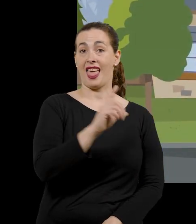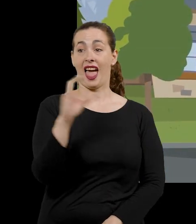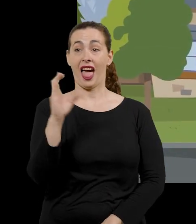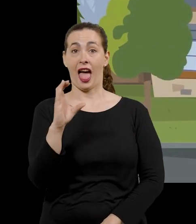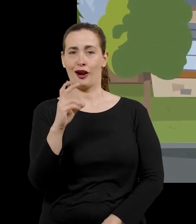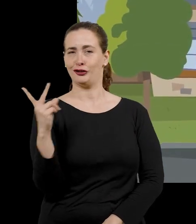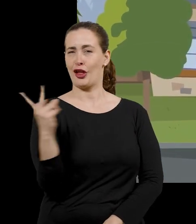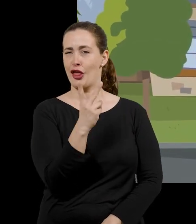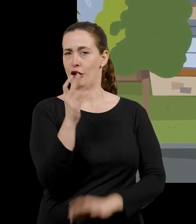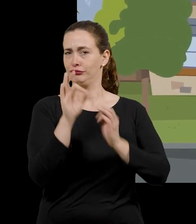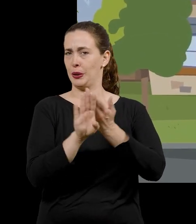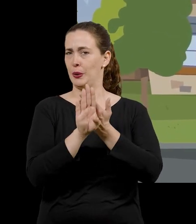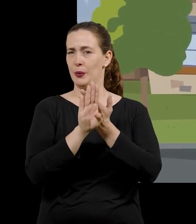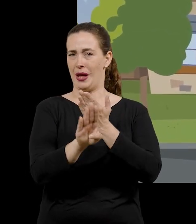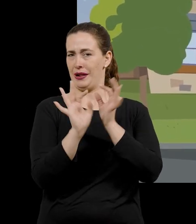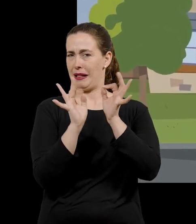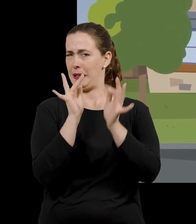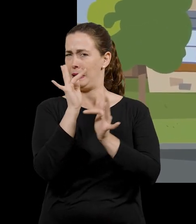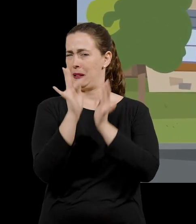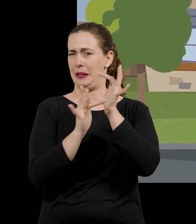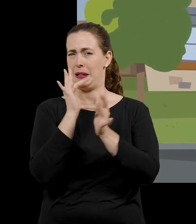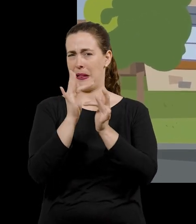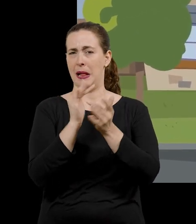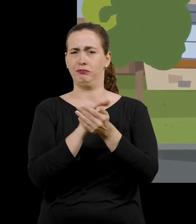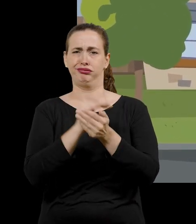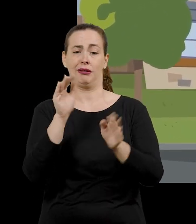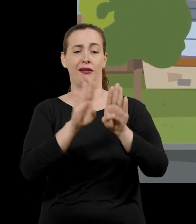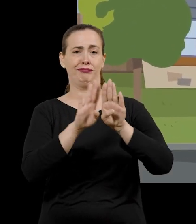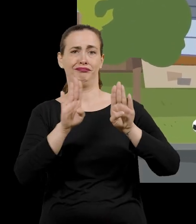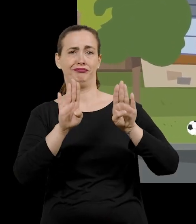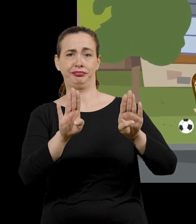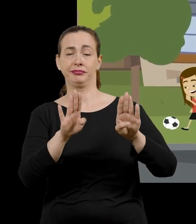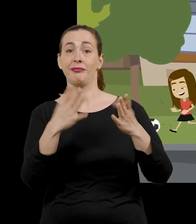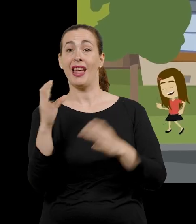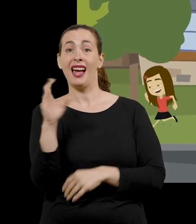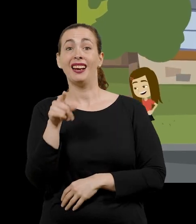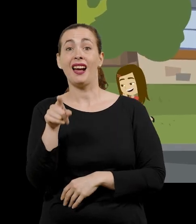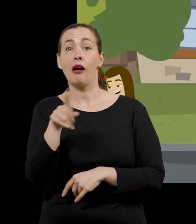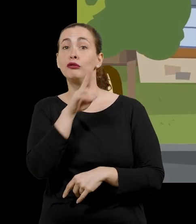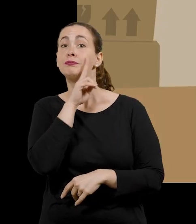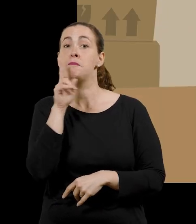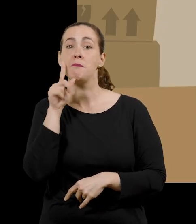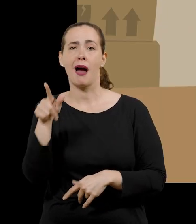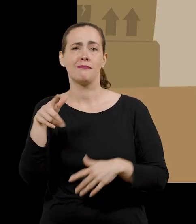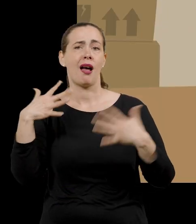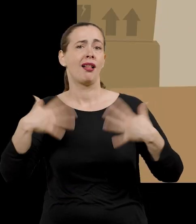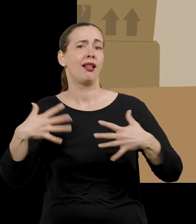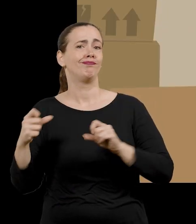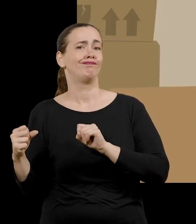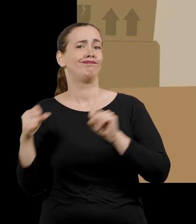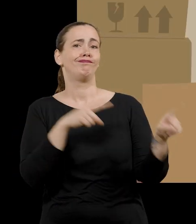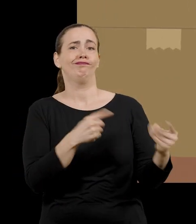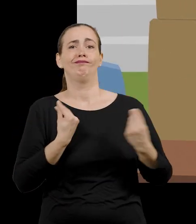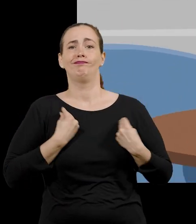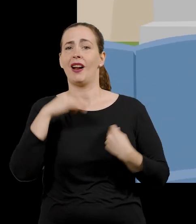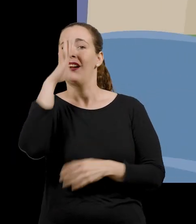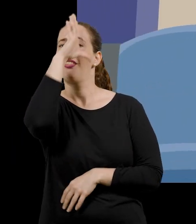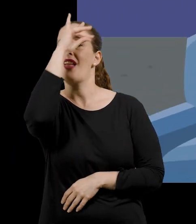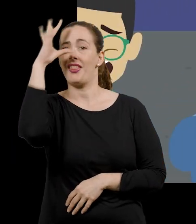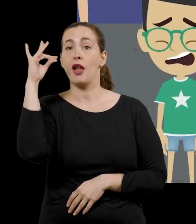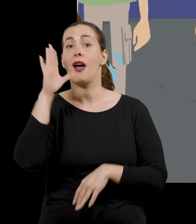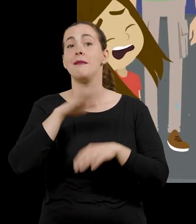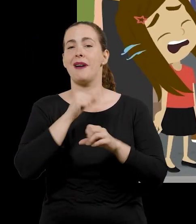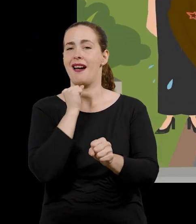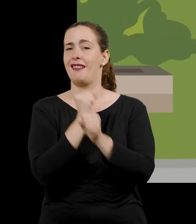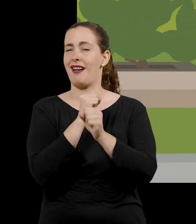La Laia i en Carles són veïns i amics des que han nascut, l'un al costat de l'altre. La mare d'en Carles s'ha de traslladar a Cerdanyola